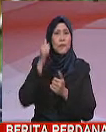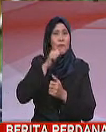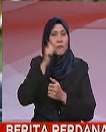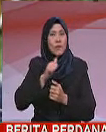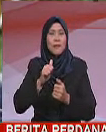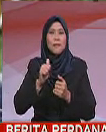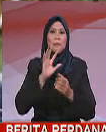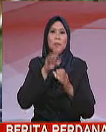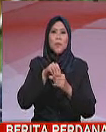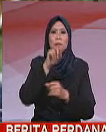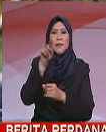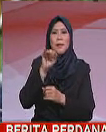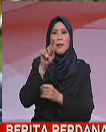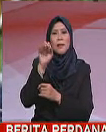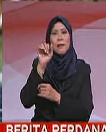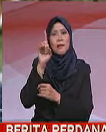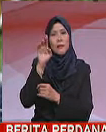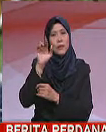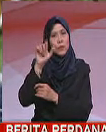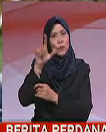wanita termasuk Zaidatul Husniah.